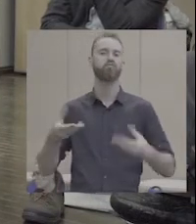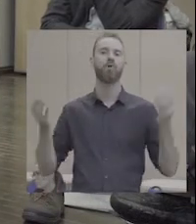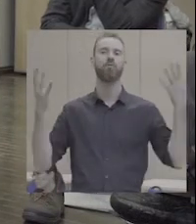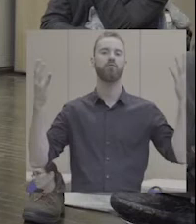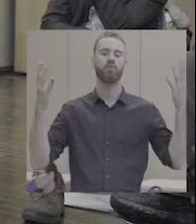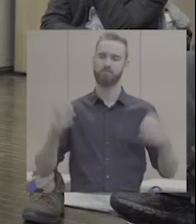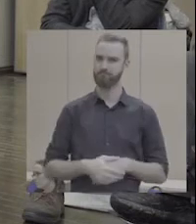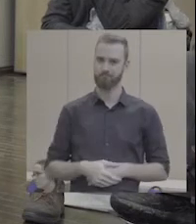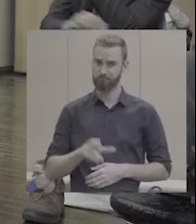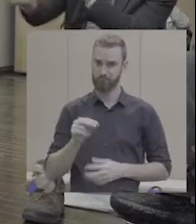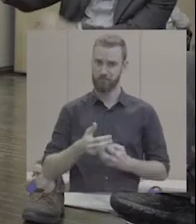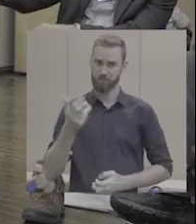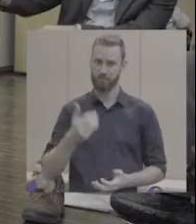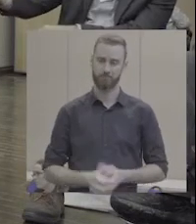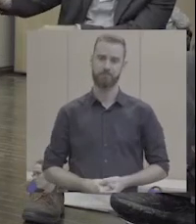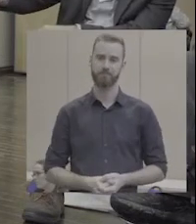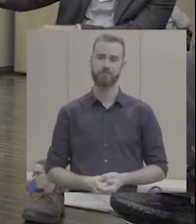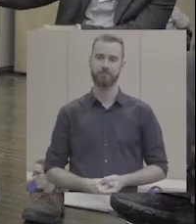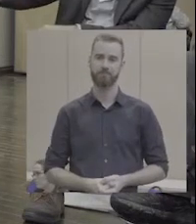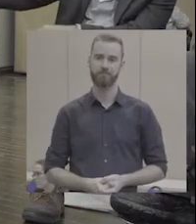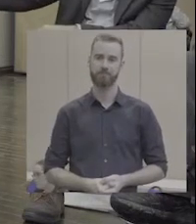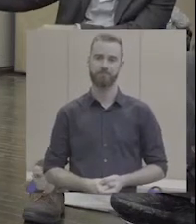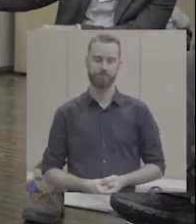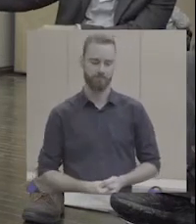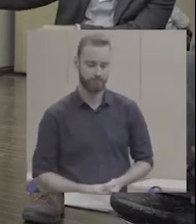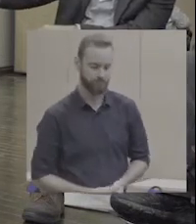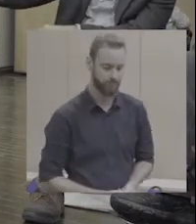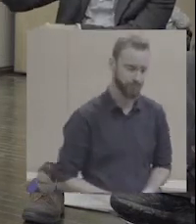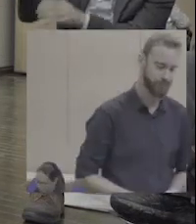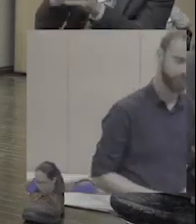réglé. Non, ça ne marche pas, ça.